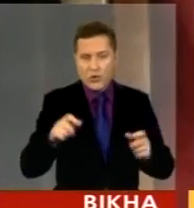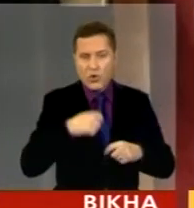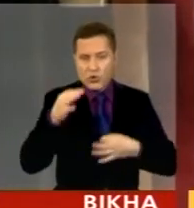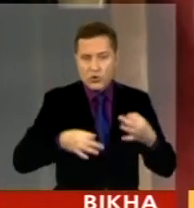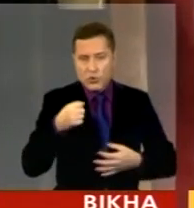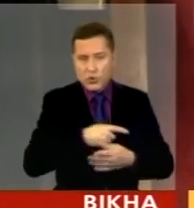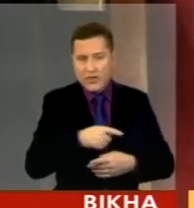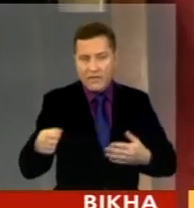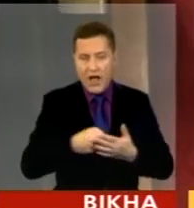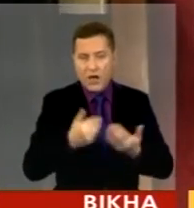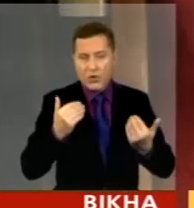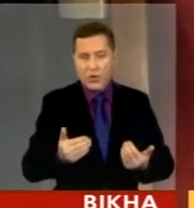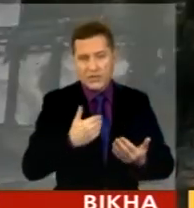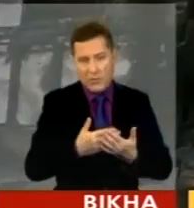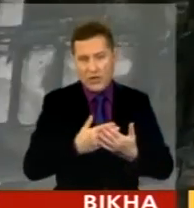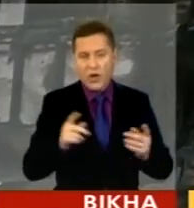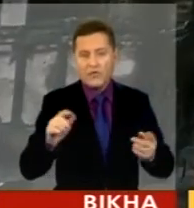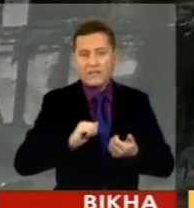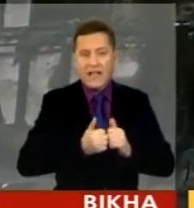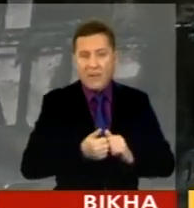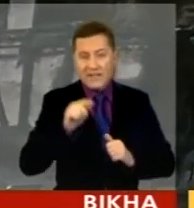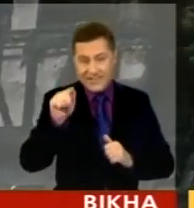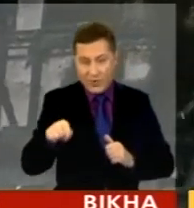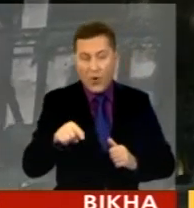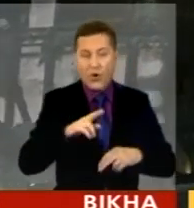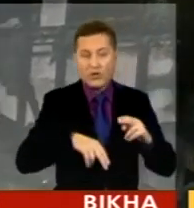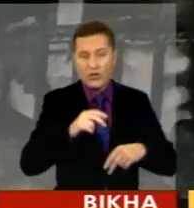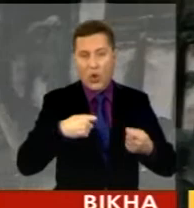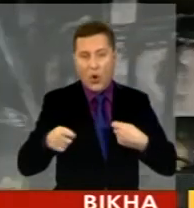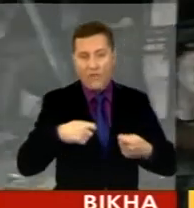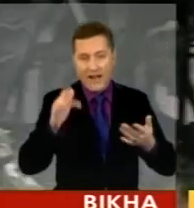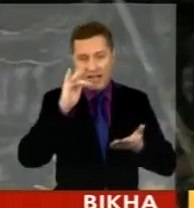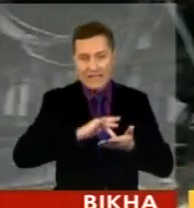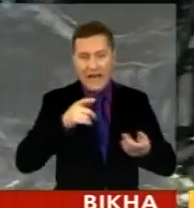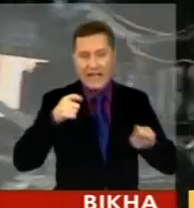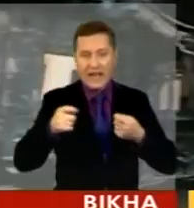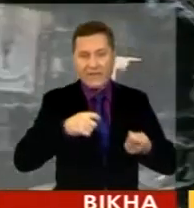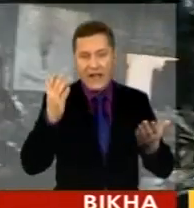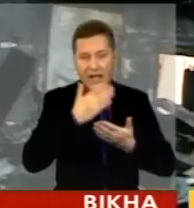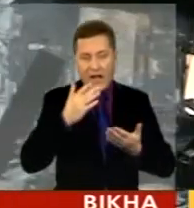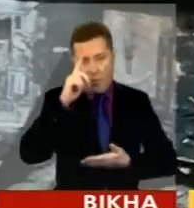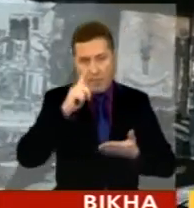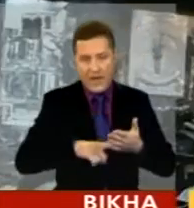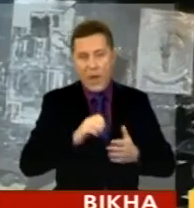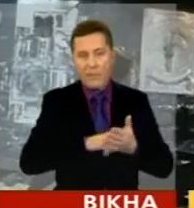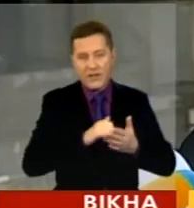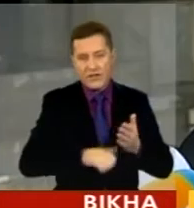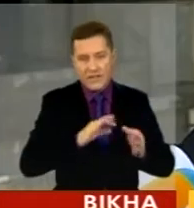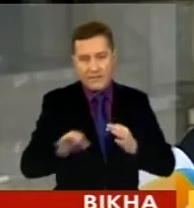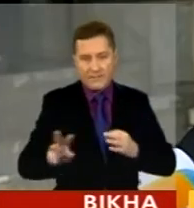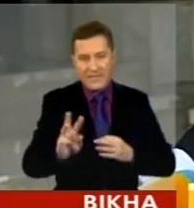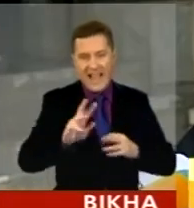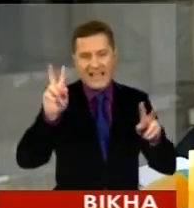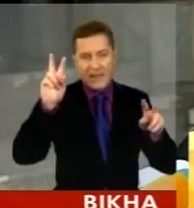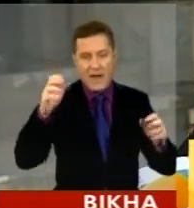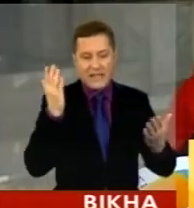Навіть подейкують, що замість «Жовтня» тут хочуть звести торговельний центр. Керівництво кінотеатру певне, причина підпалу – тематика фільму. Я